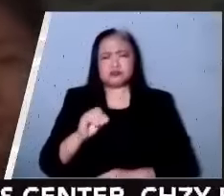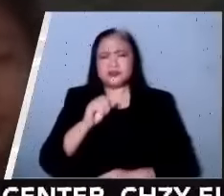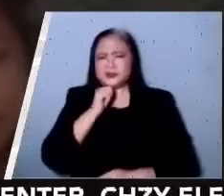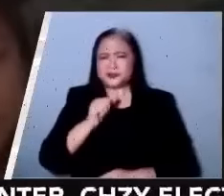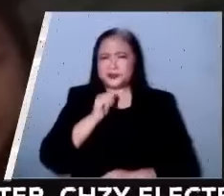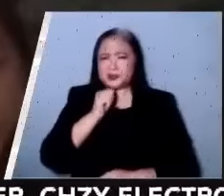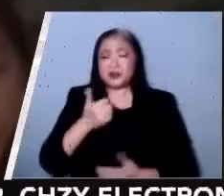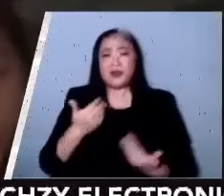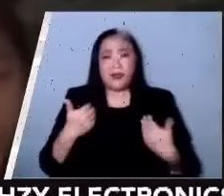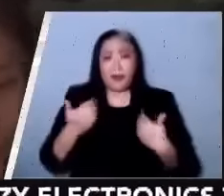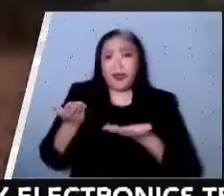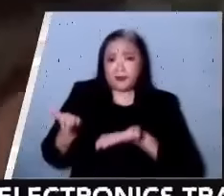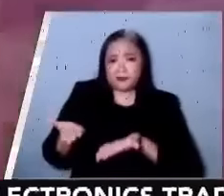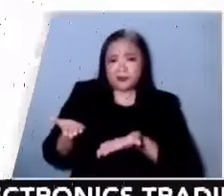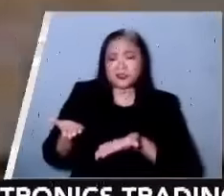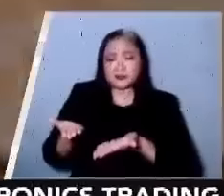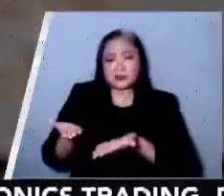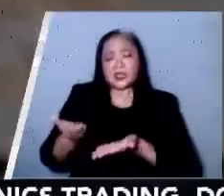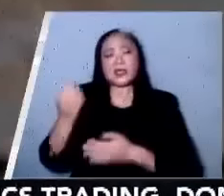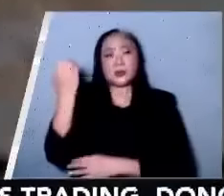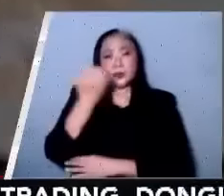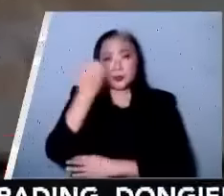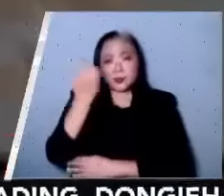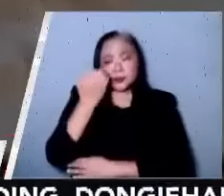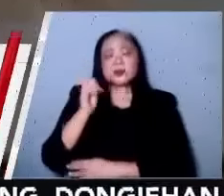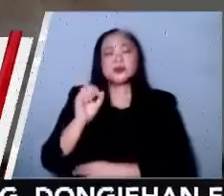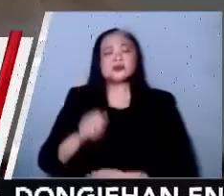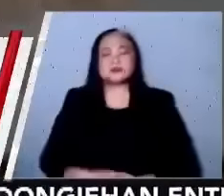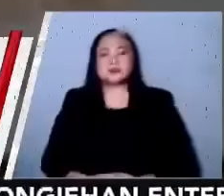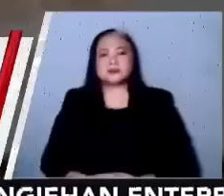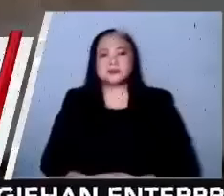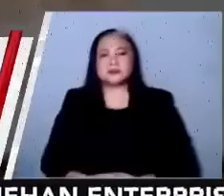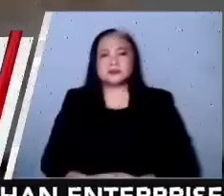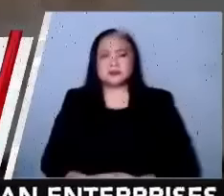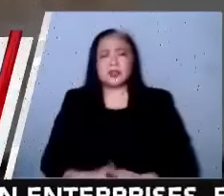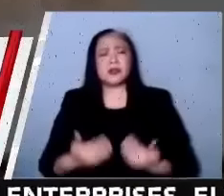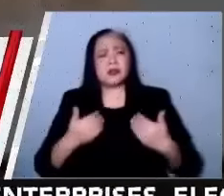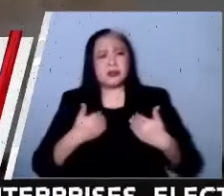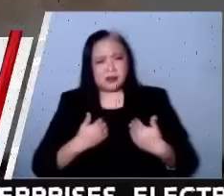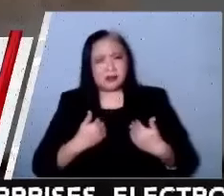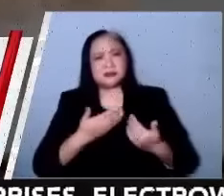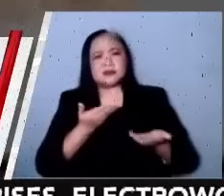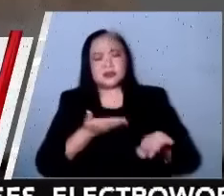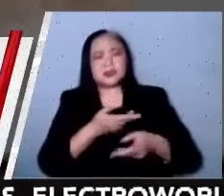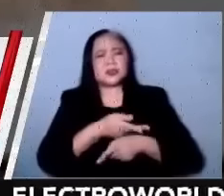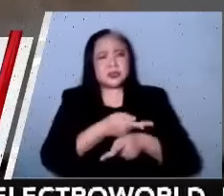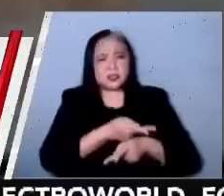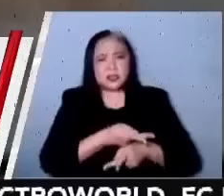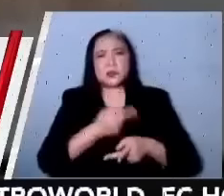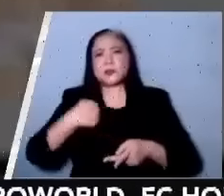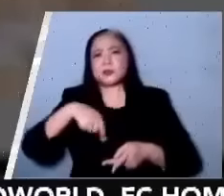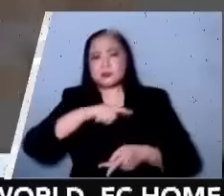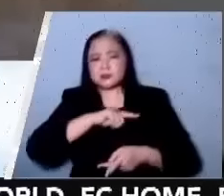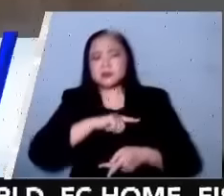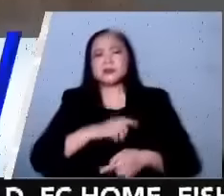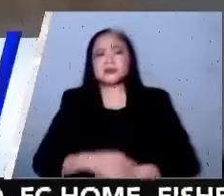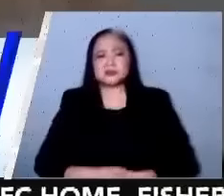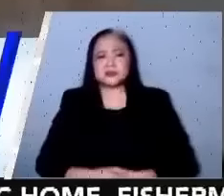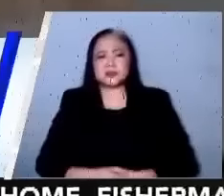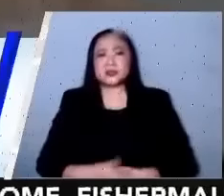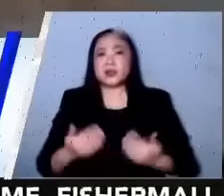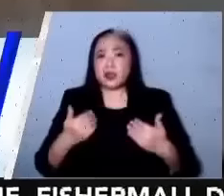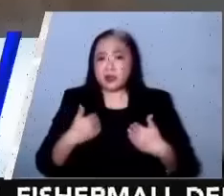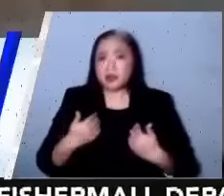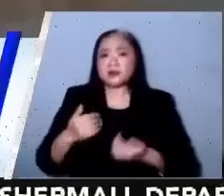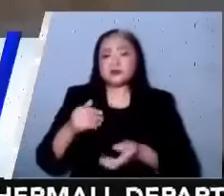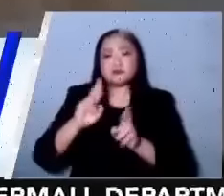set ng Black Rider. Wala pong kapabayaanan na nangyayari sa set ng Black Rider. May medics po kami,